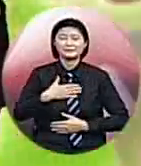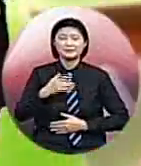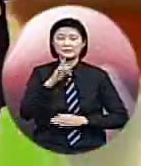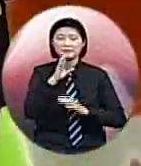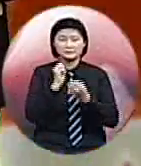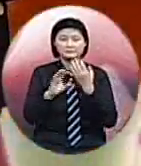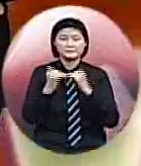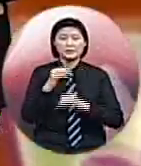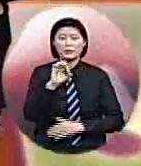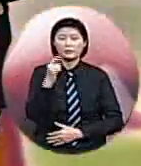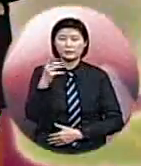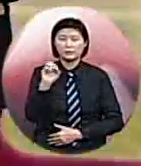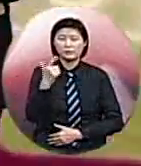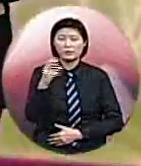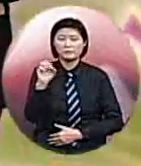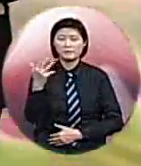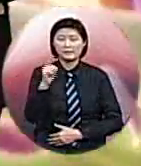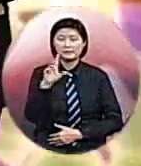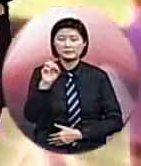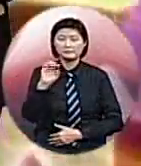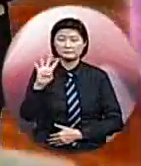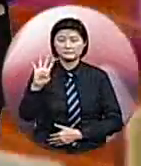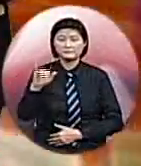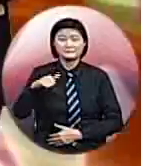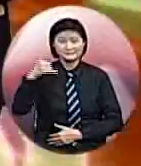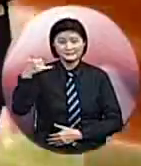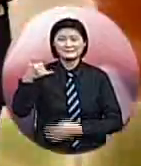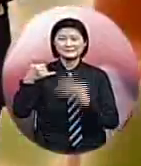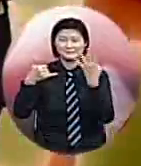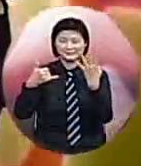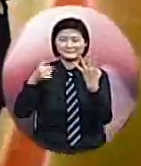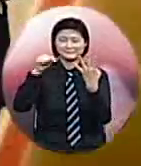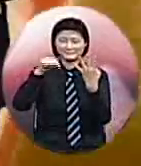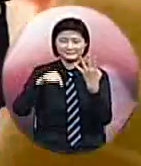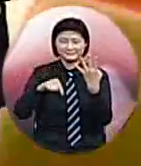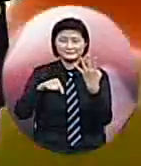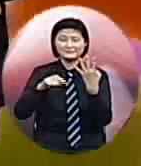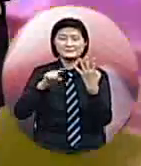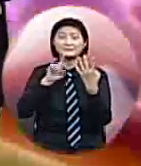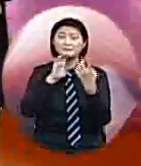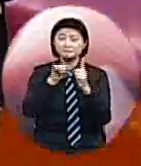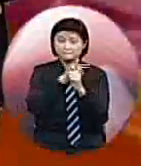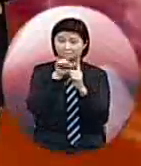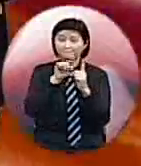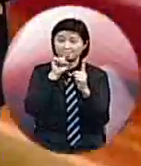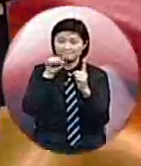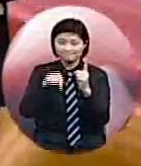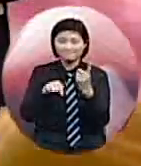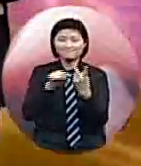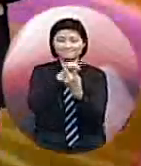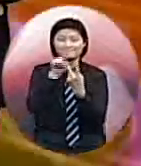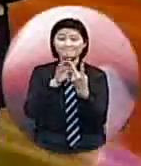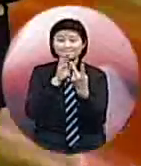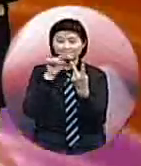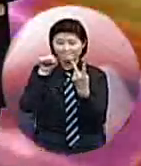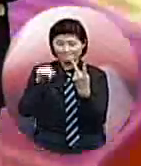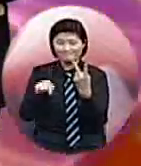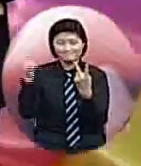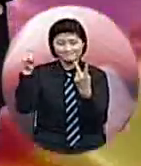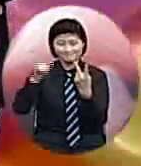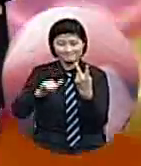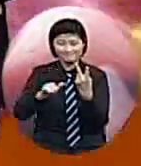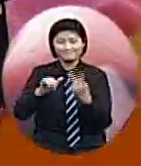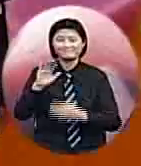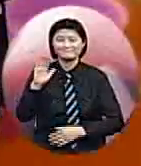분은 060-608-1004번 누르시고 키 참여는 몇 번? 4번. 4번 누르시고 1번이다면 1번, 2번이다면 2번 누르시고 수화기를